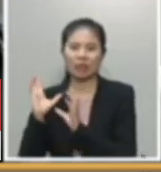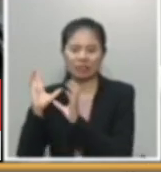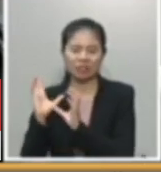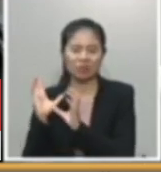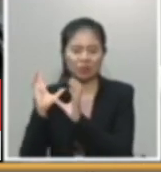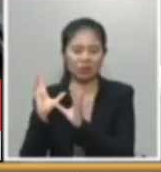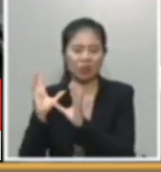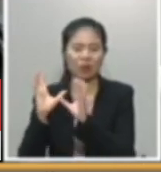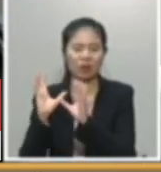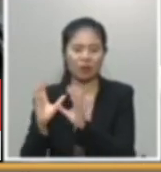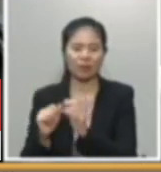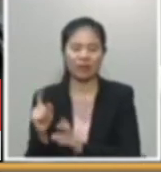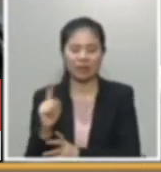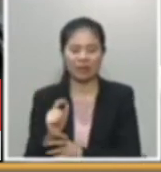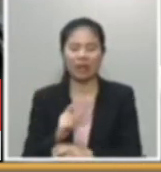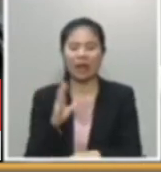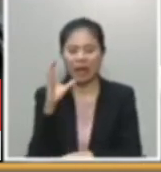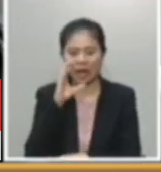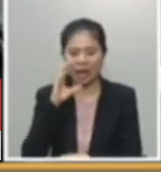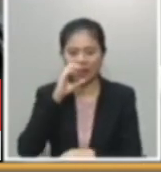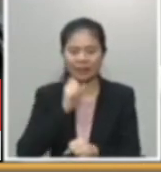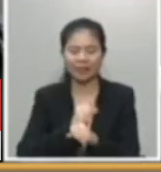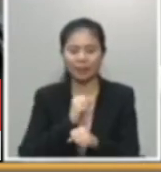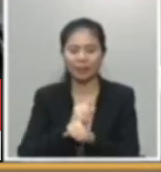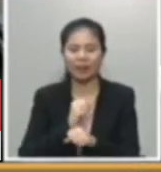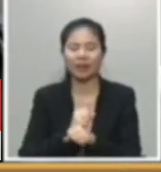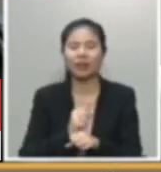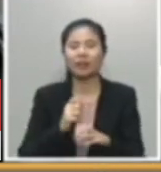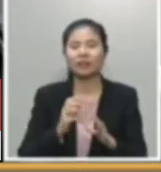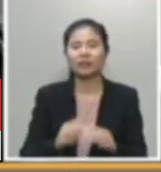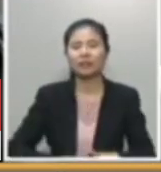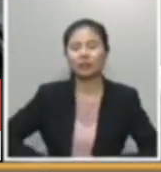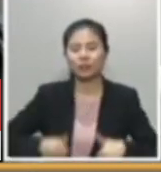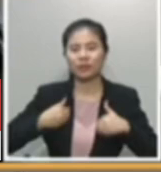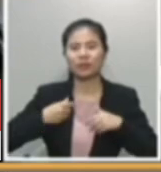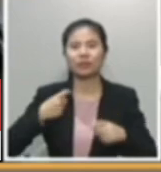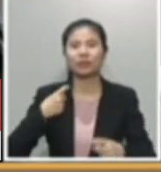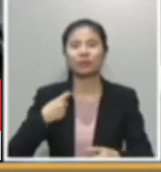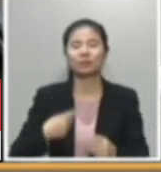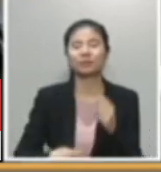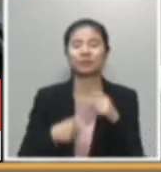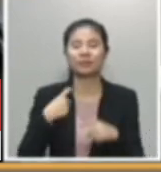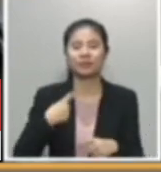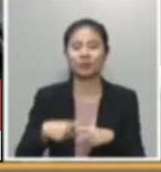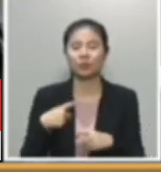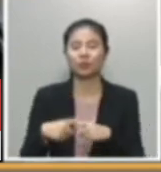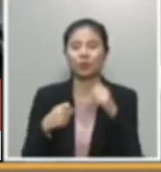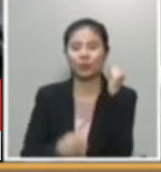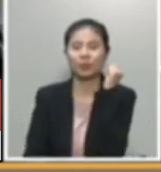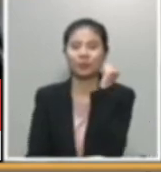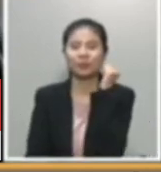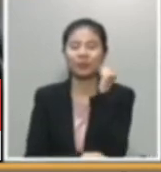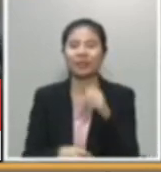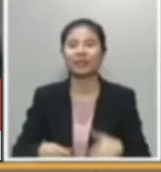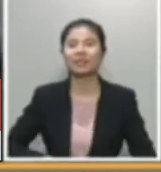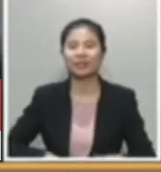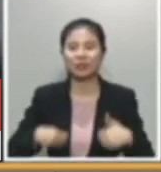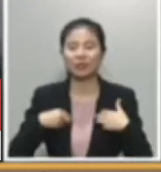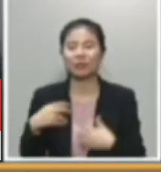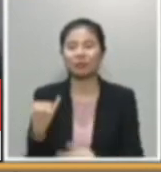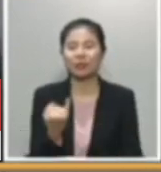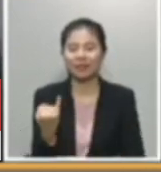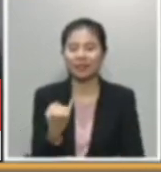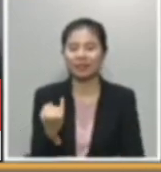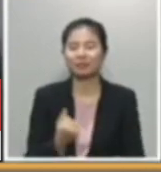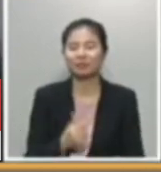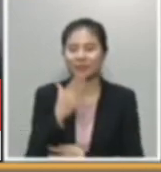หางานทำย่ำอยู่กับความยากจนวงจรชีวิตบัดซบดิฉันถามคำถามว่า